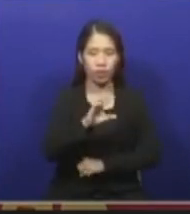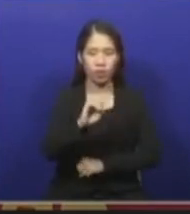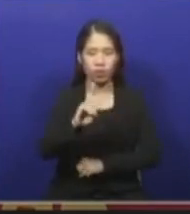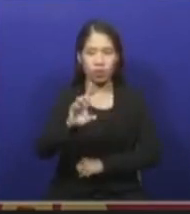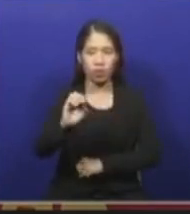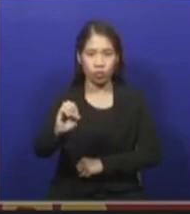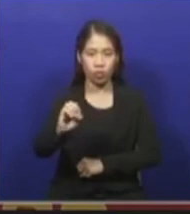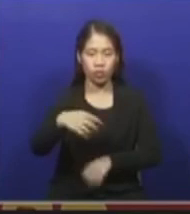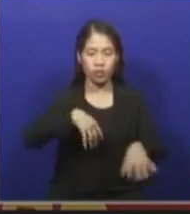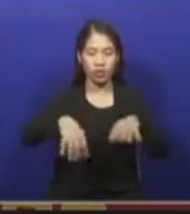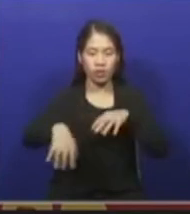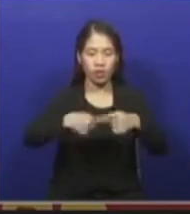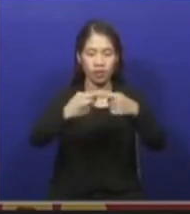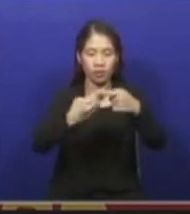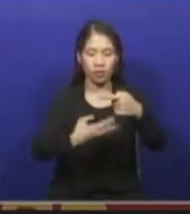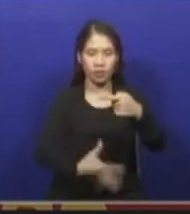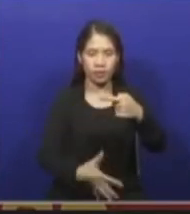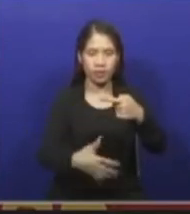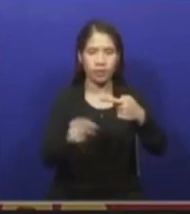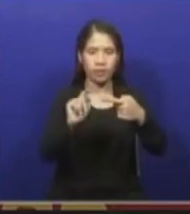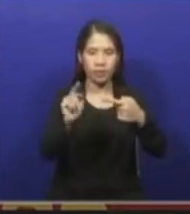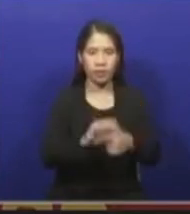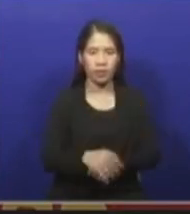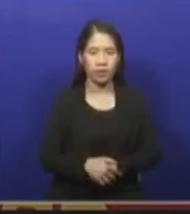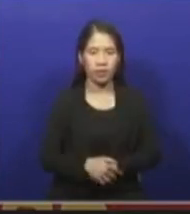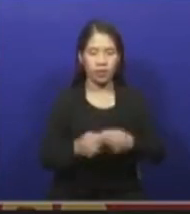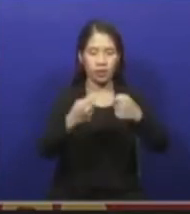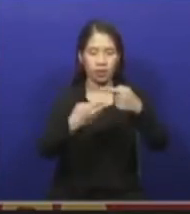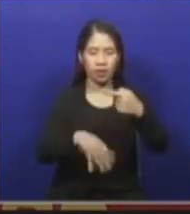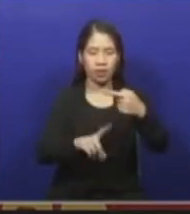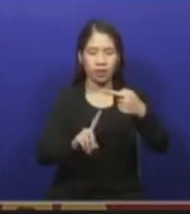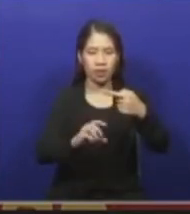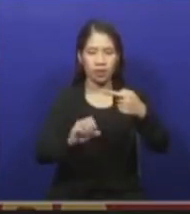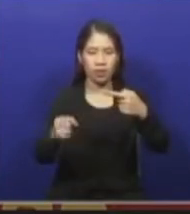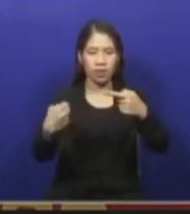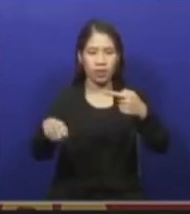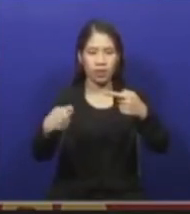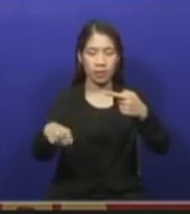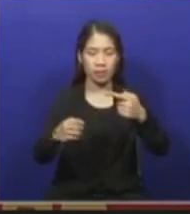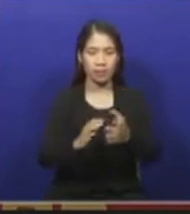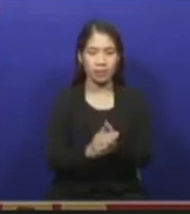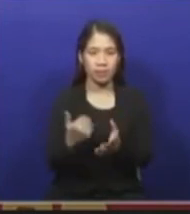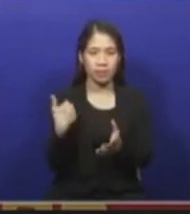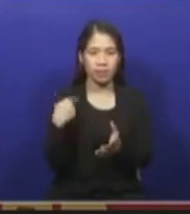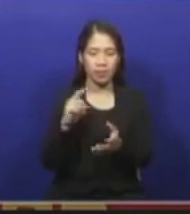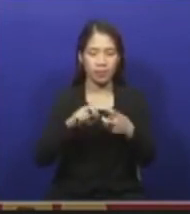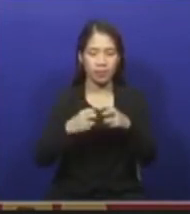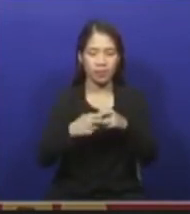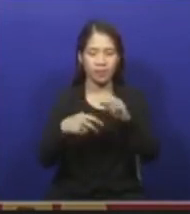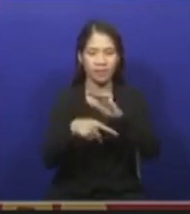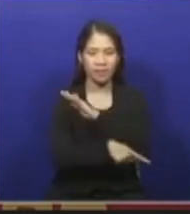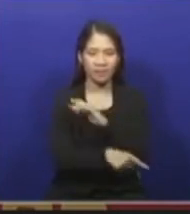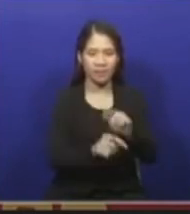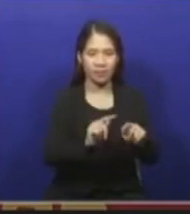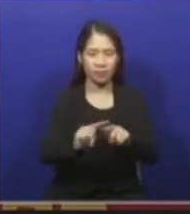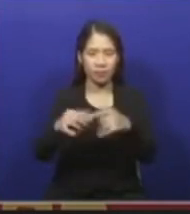ซึ่งเคยถูกจัดอันดับให้มีอันดับที่110จาก180ประเทศทั่วโลกเกี่ยวกับปัญหาการทุจริตคอร์รัปชัน